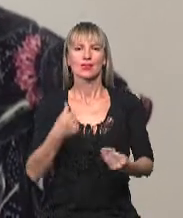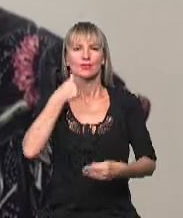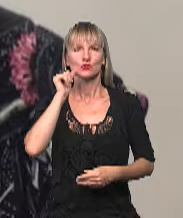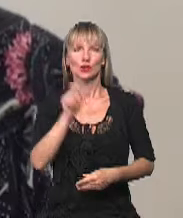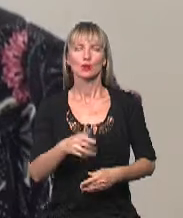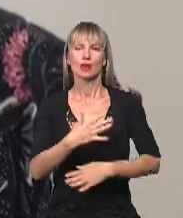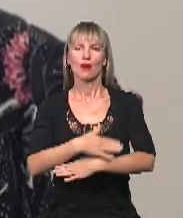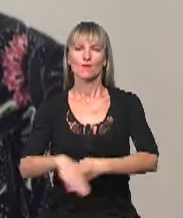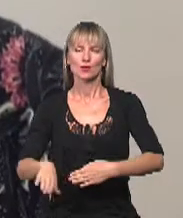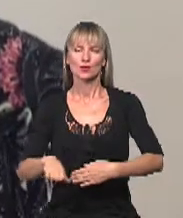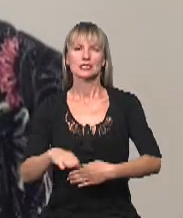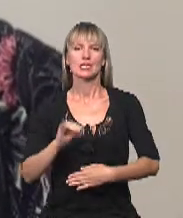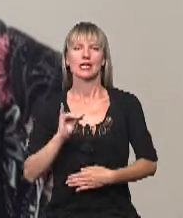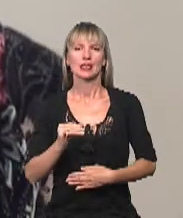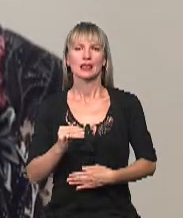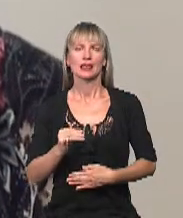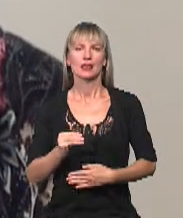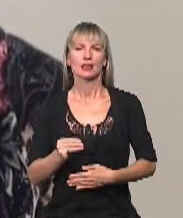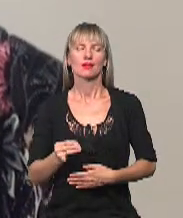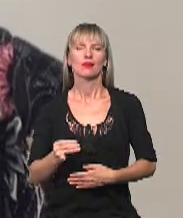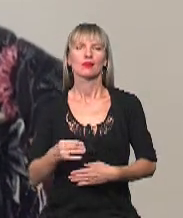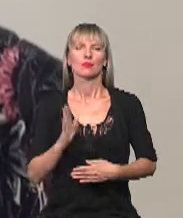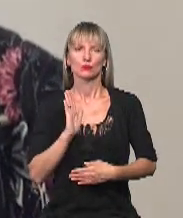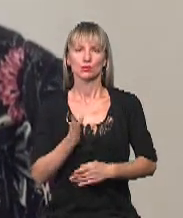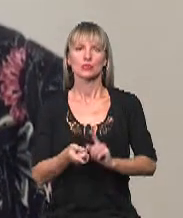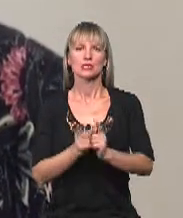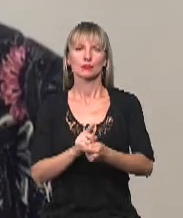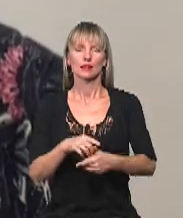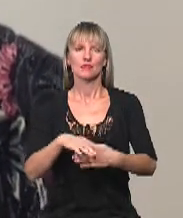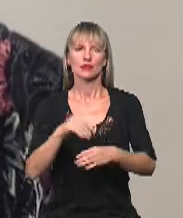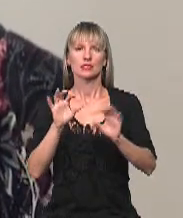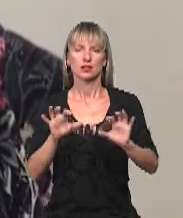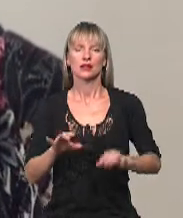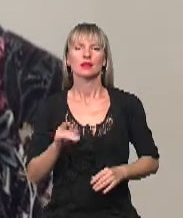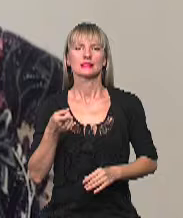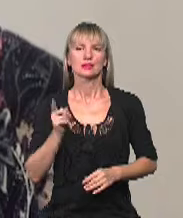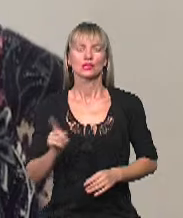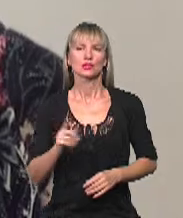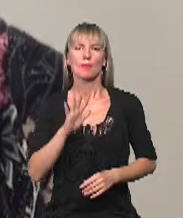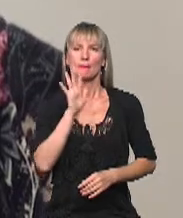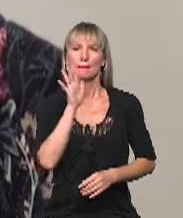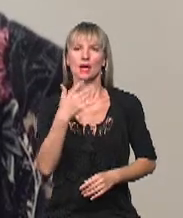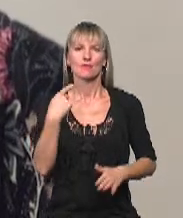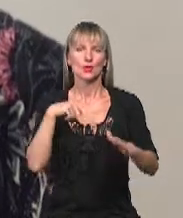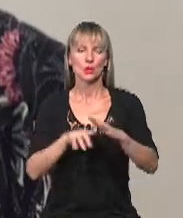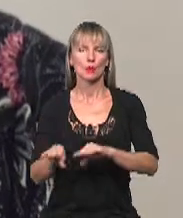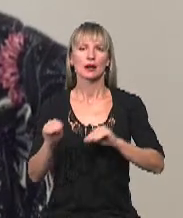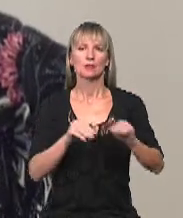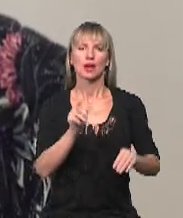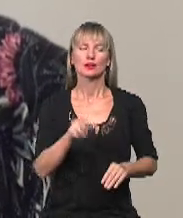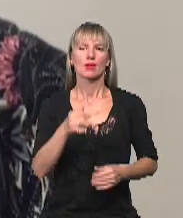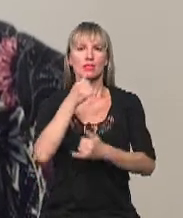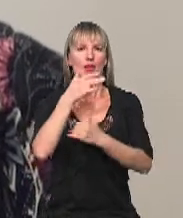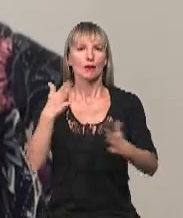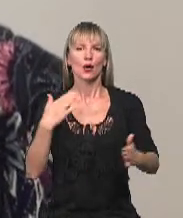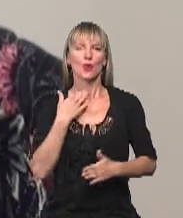на вулицях, і внесуть зміни в виборче законодавство, адже дійсно вже 5 років внутрішньопереміщені особи не